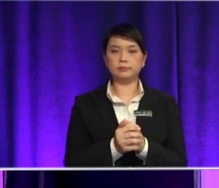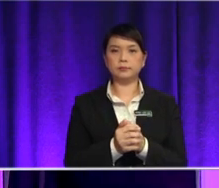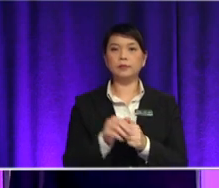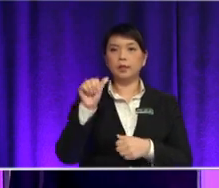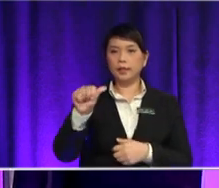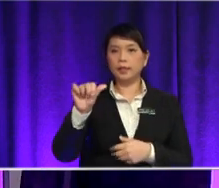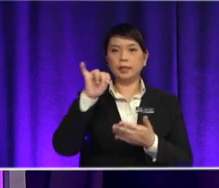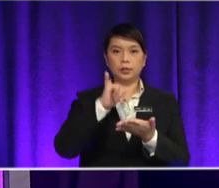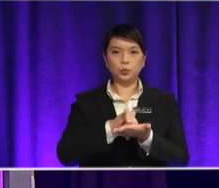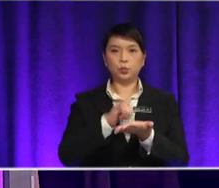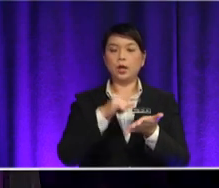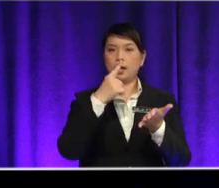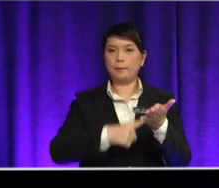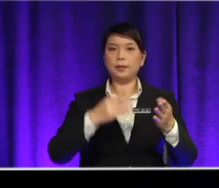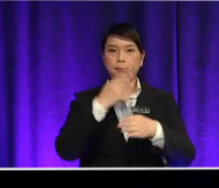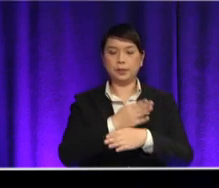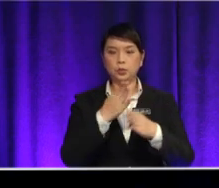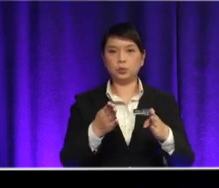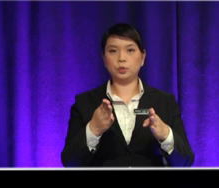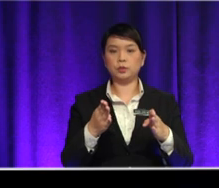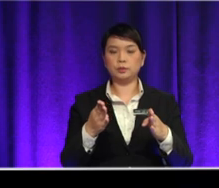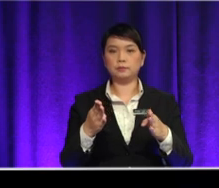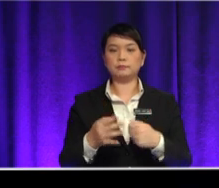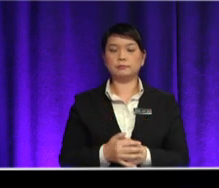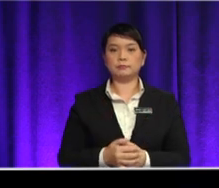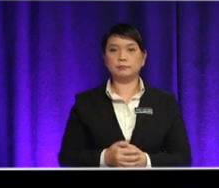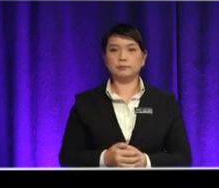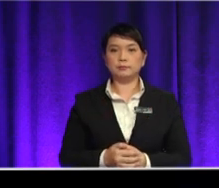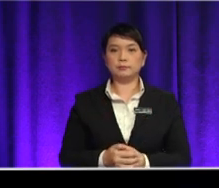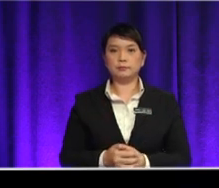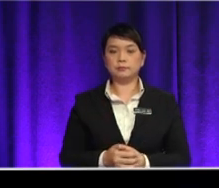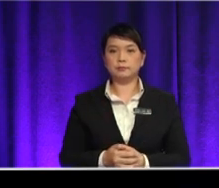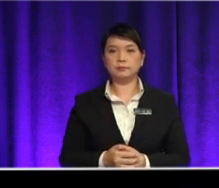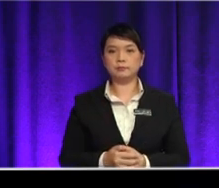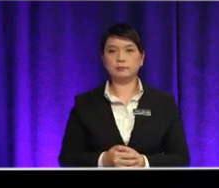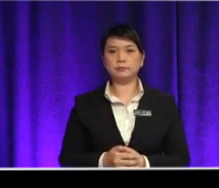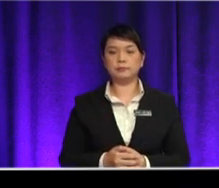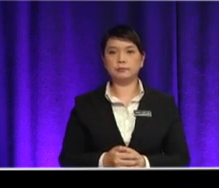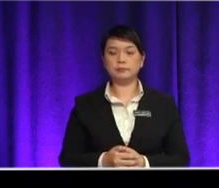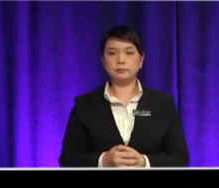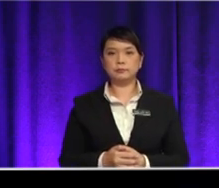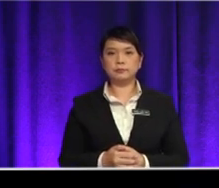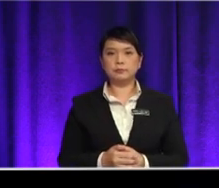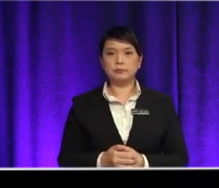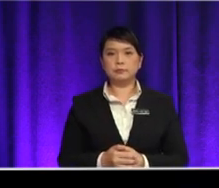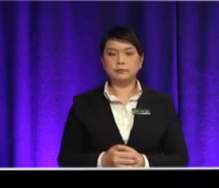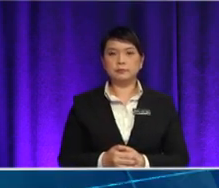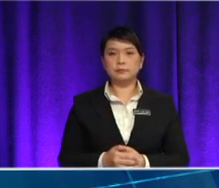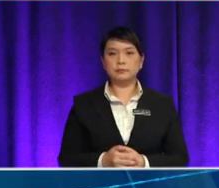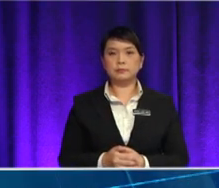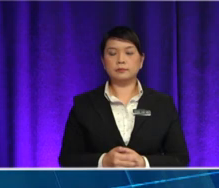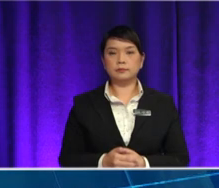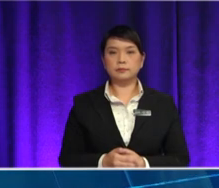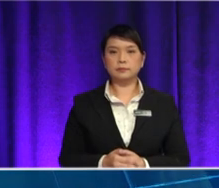itu apakah bentuk bagi taburan? Ada tak jawapan? Siapa yang nak angkat dulu? Nak bagi reward ni?